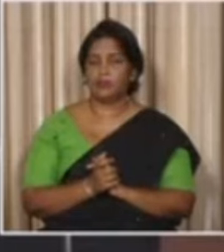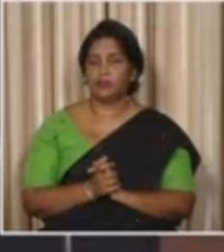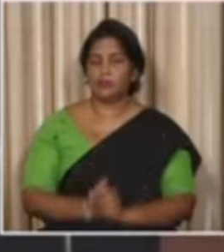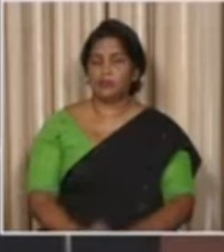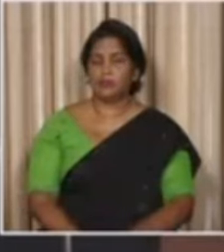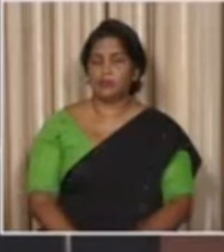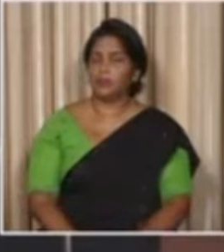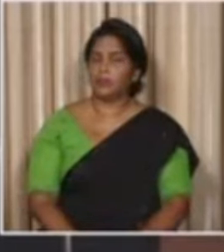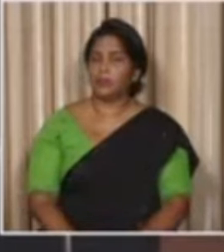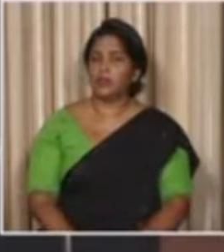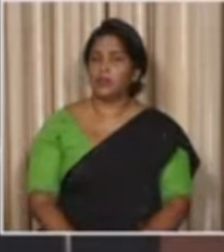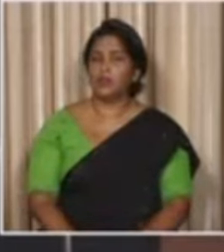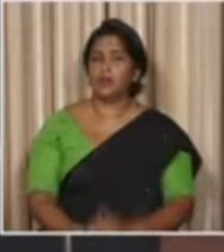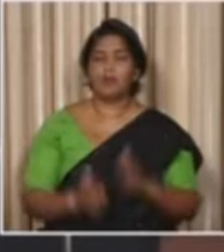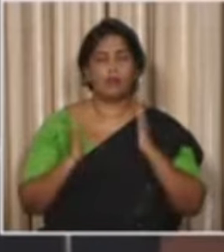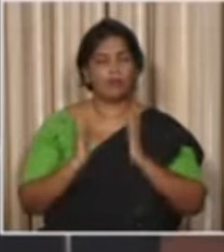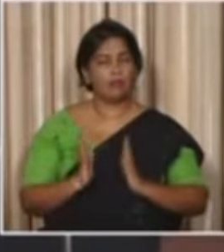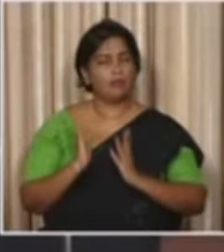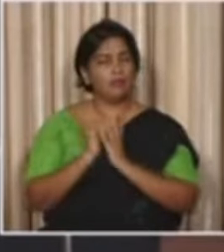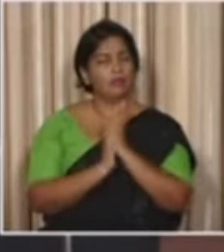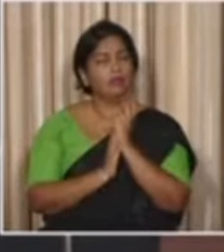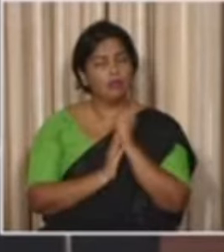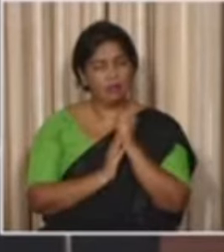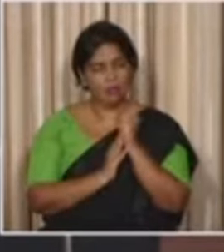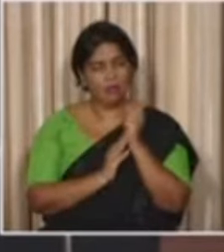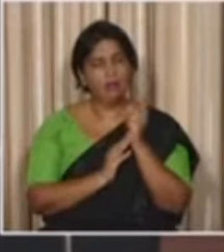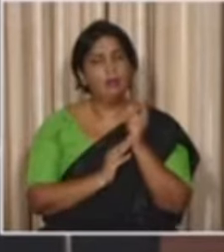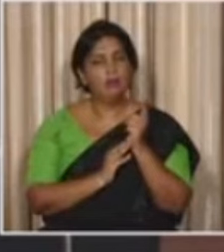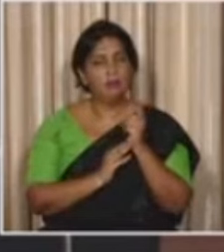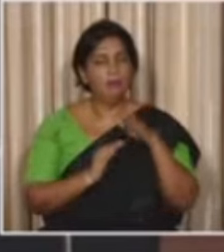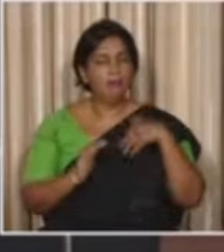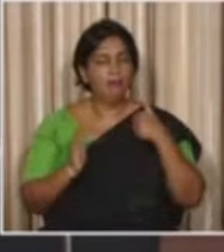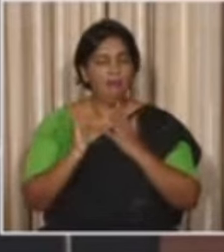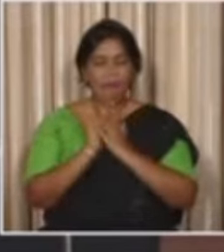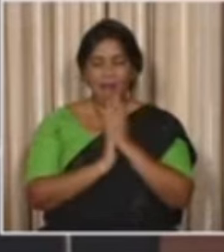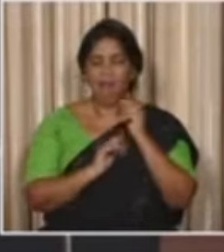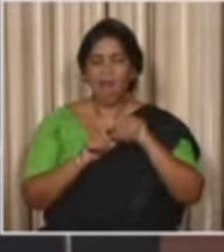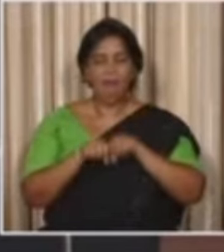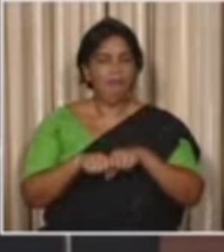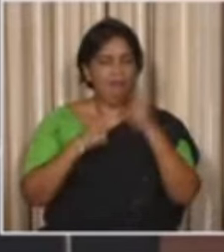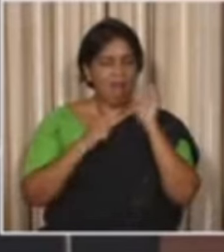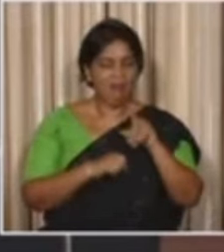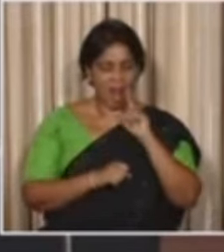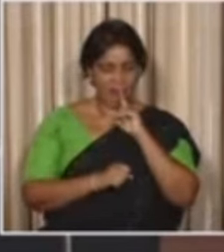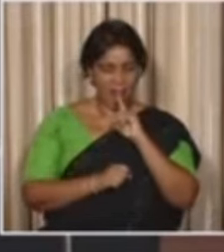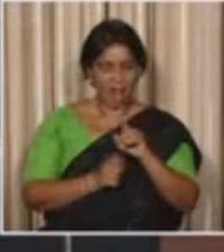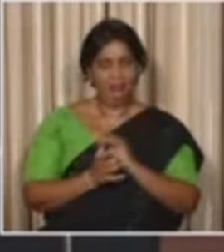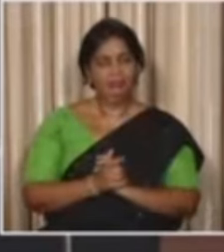ඒ අය මානව හිමිකම් මූලික අයිතිවාසිකම් උල්ලංඝනය කෙරුවා කියලා